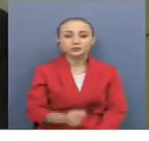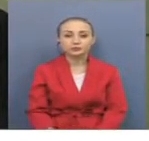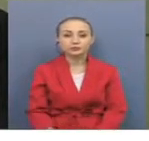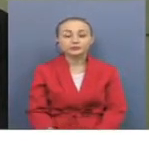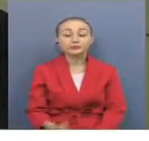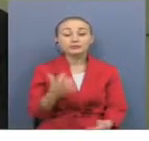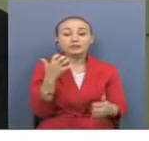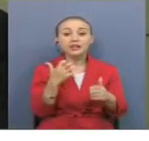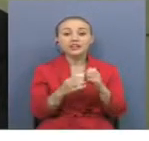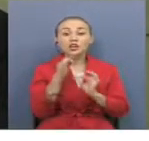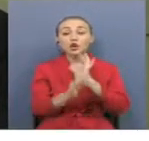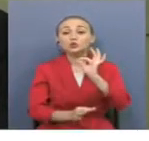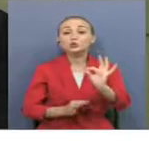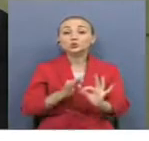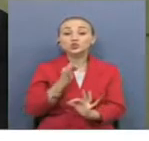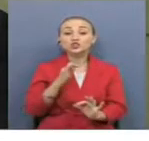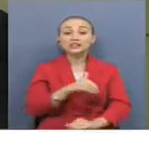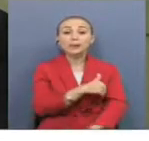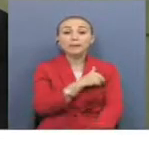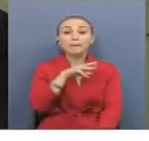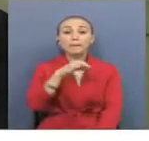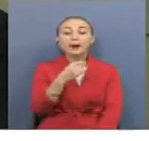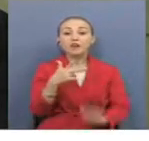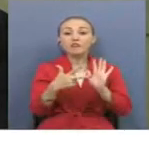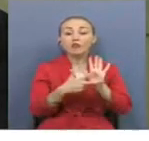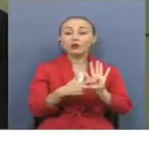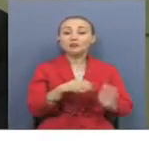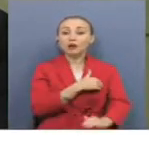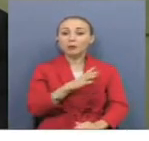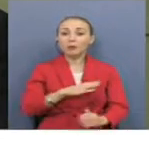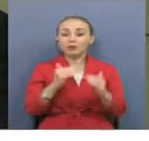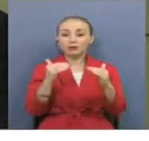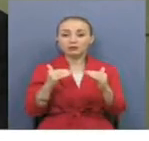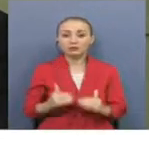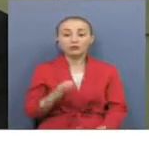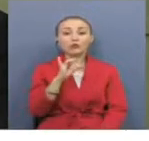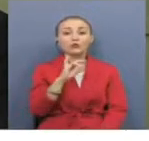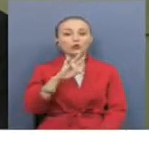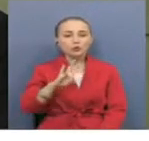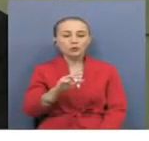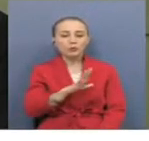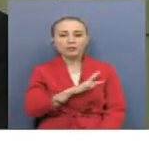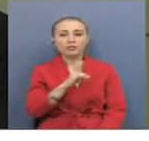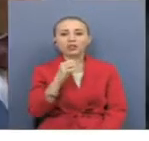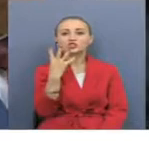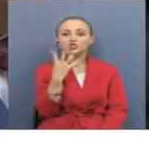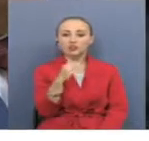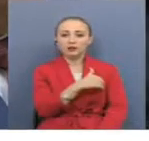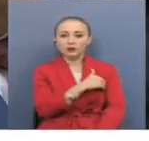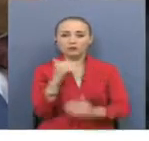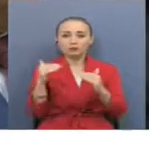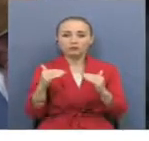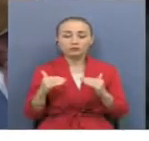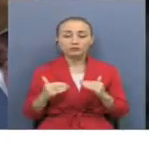Мамыр айында хауаның тәуліктік орташа температурасы 8 градусқа, ал маусымда температуралық деңгей 4 градусқа төмен болды. Зерттеу